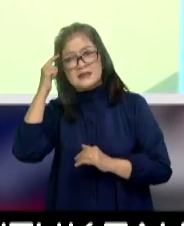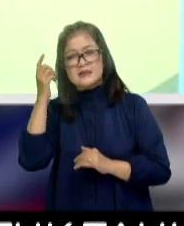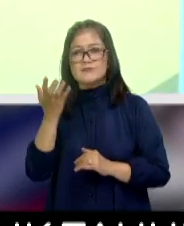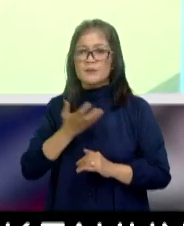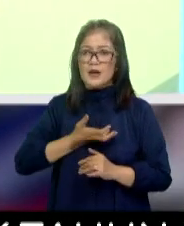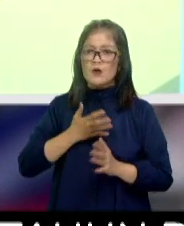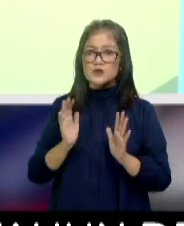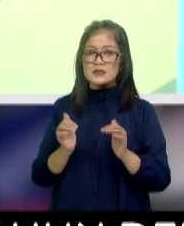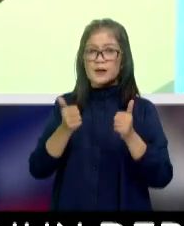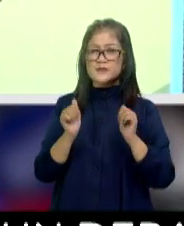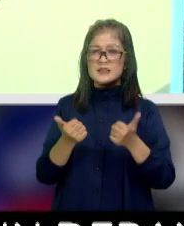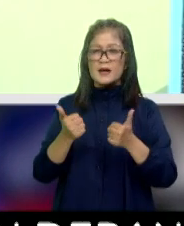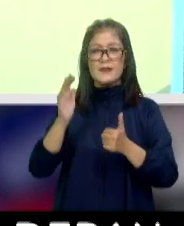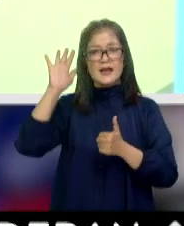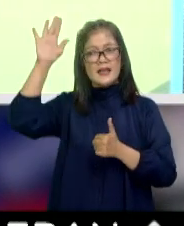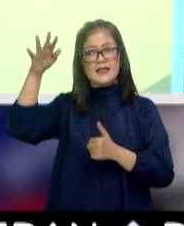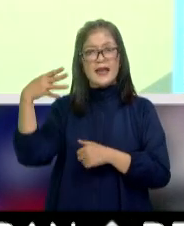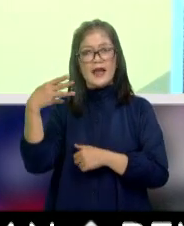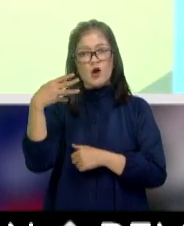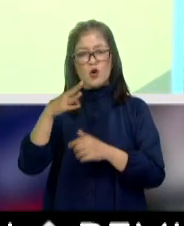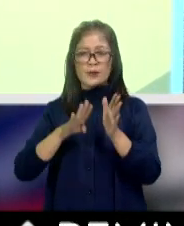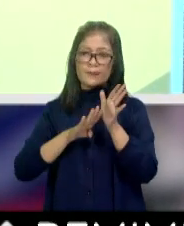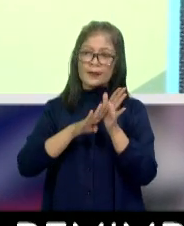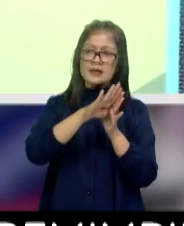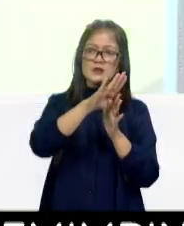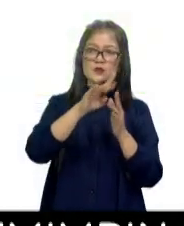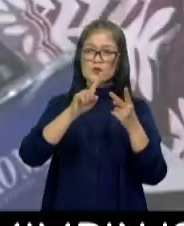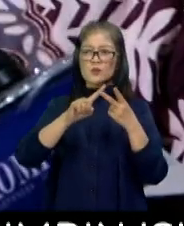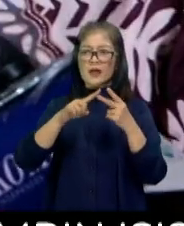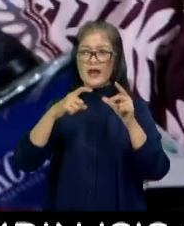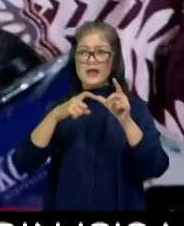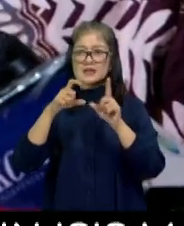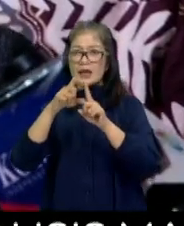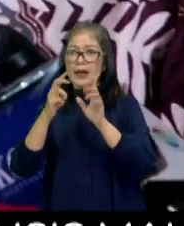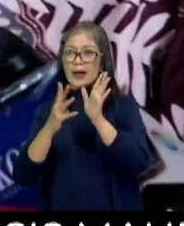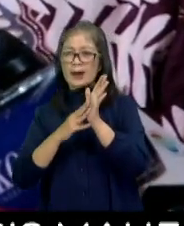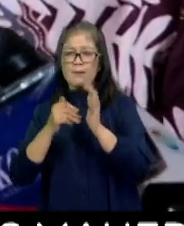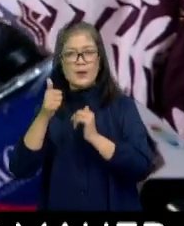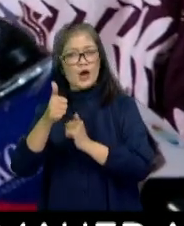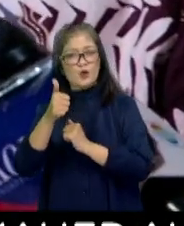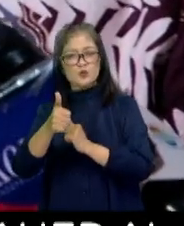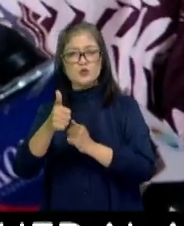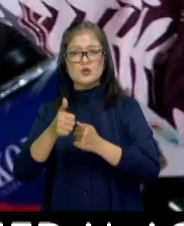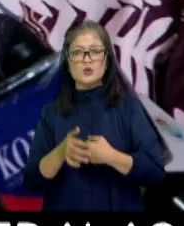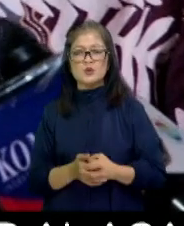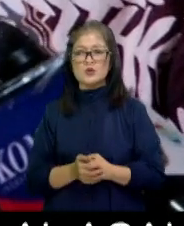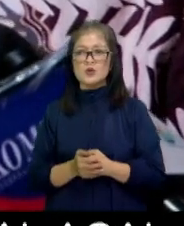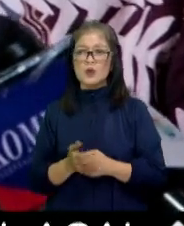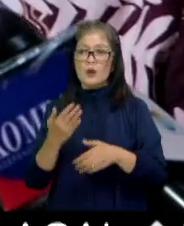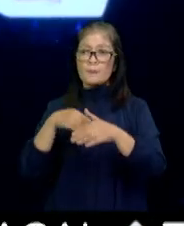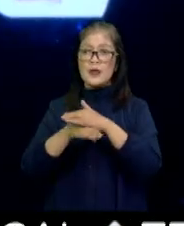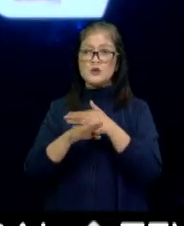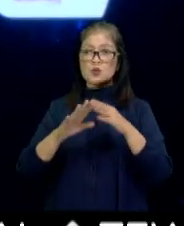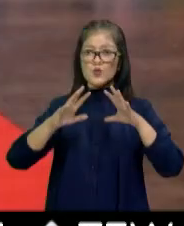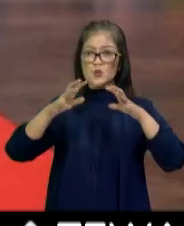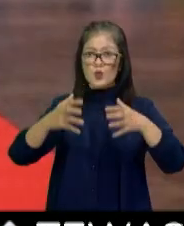pertumbuhan ekonomi digital yang bagus. Sumber daya manusia kita juga harus punya kapabilitas ke dunia baru, ke dunia